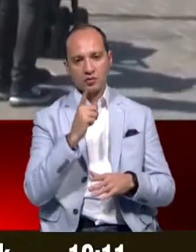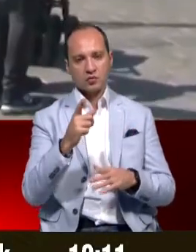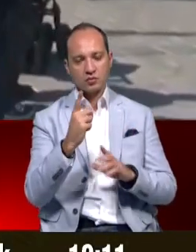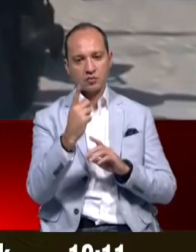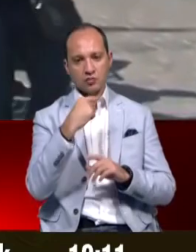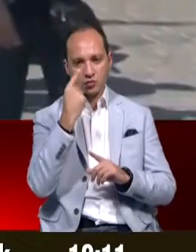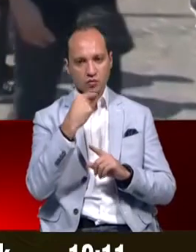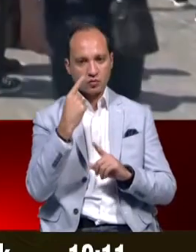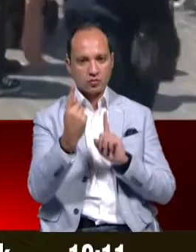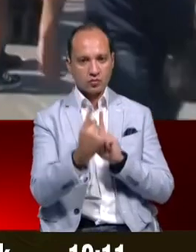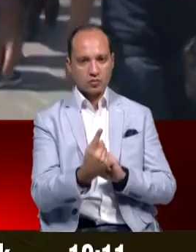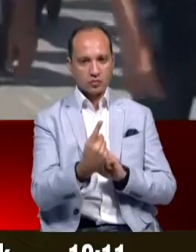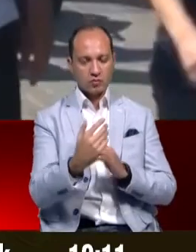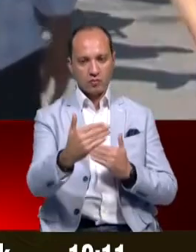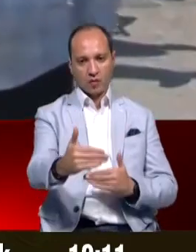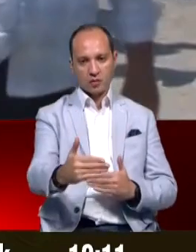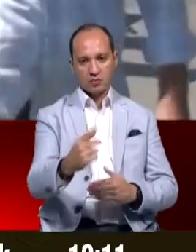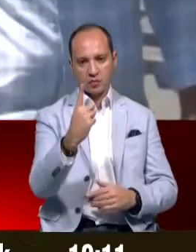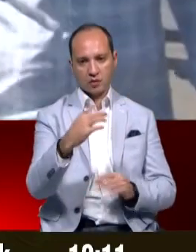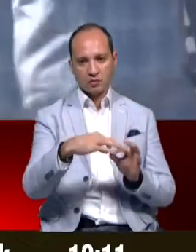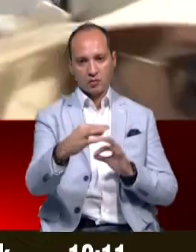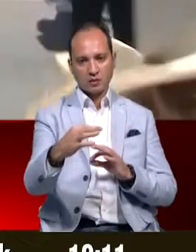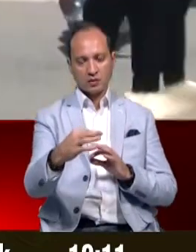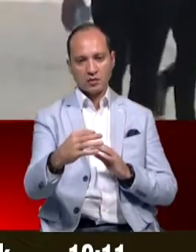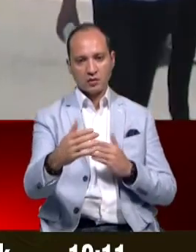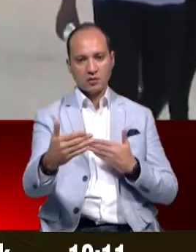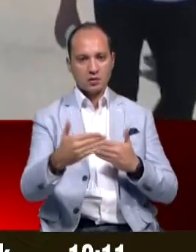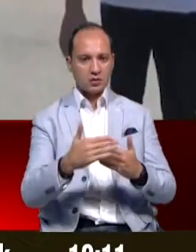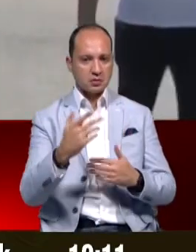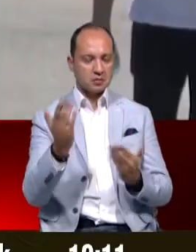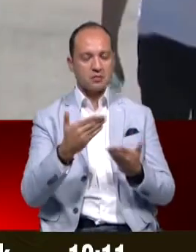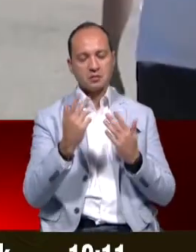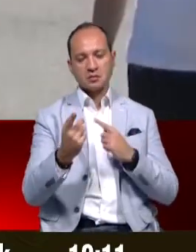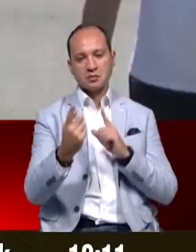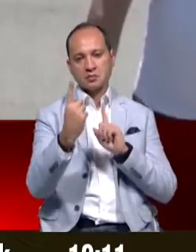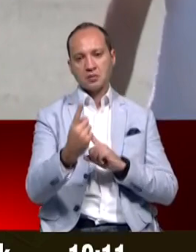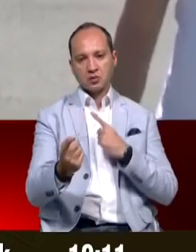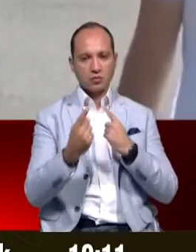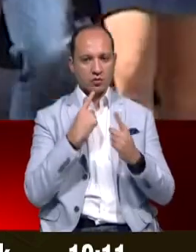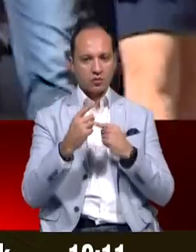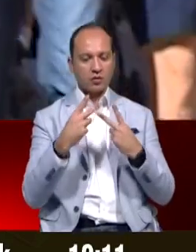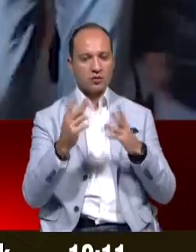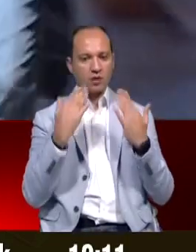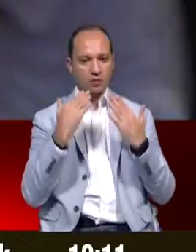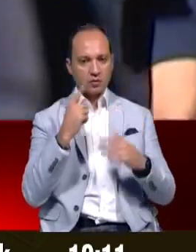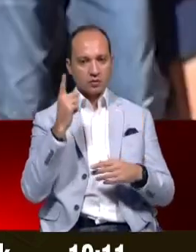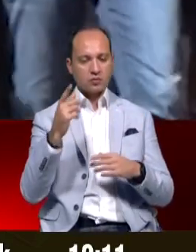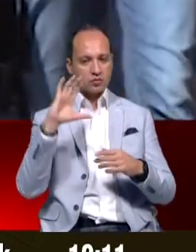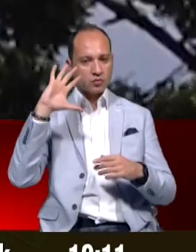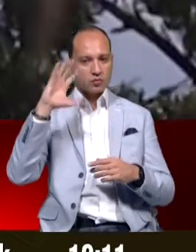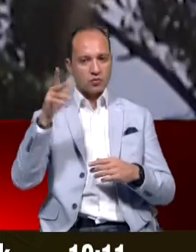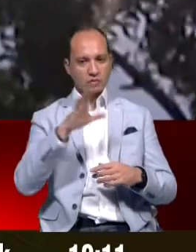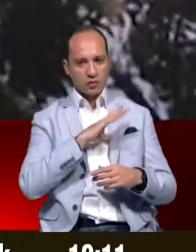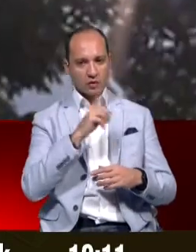yüze geldik ve aramızdaki mesafeyi de bir metrenin altına indirdiğimiz zaman karşılıklı konuşuyorsak, açık havadayız, güneş ışığı